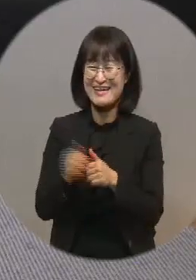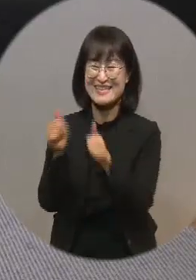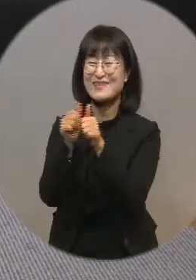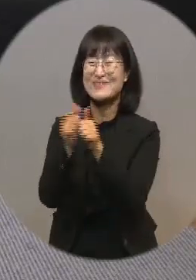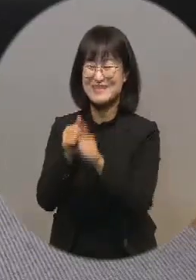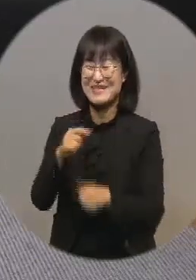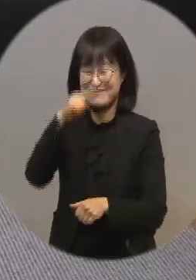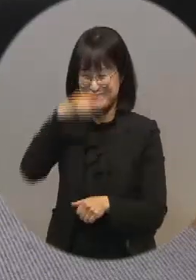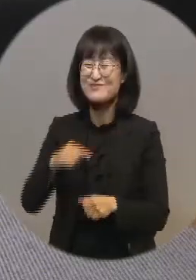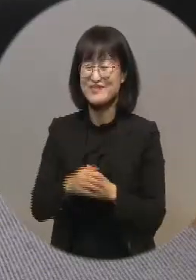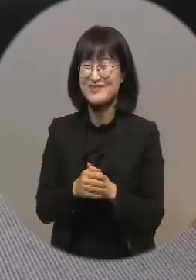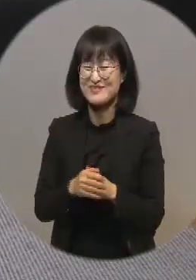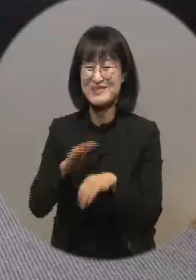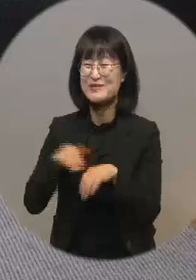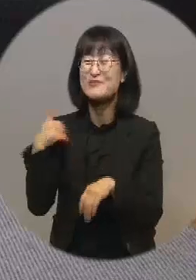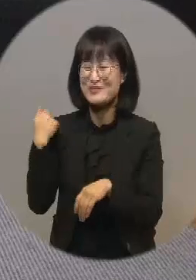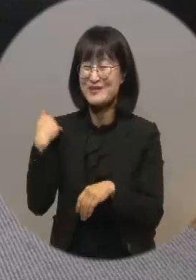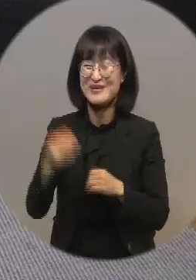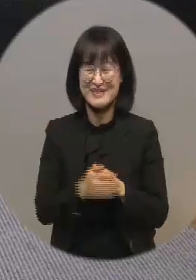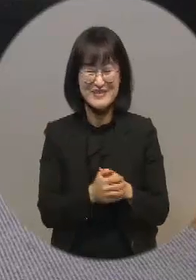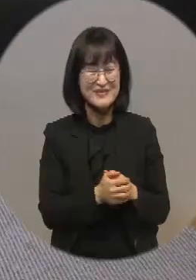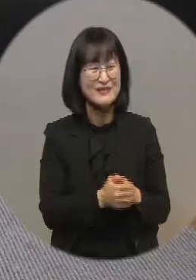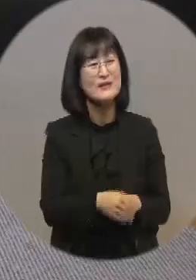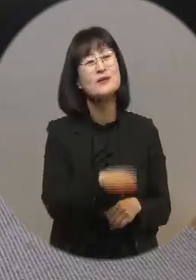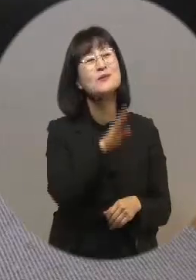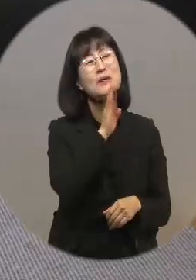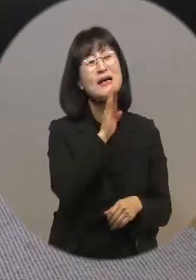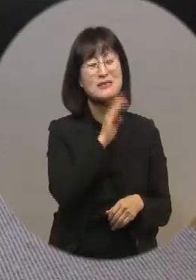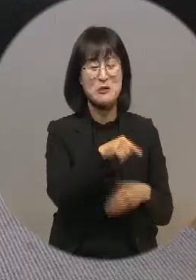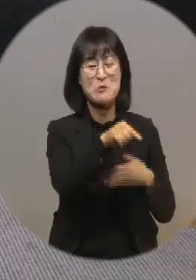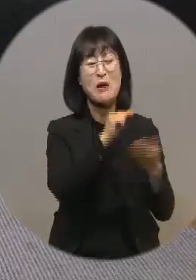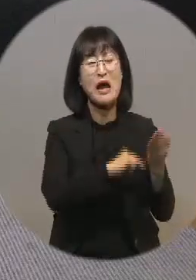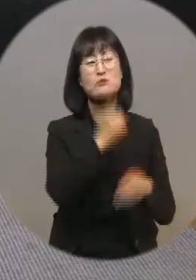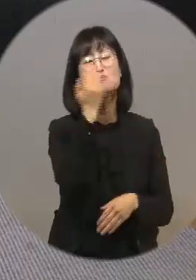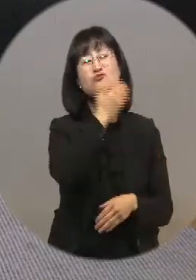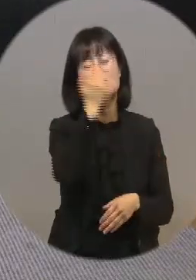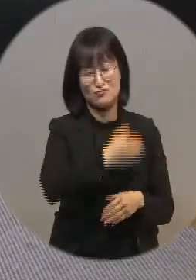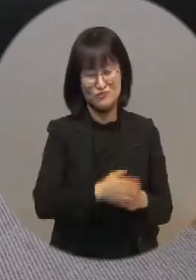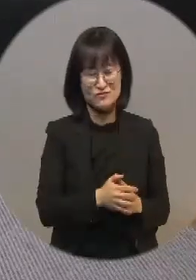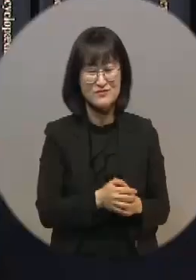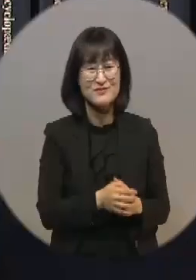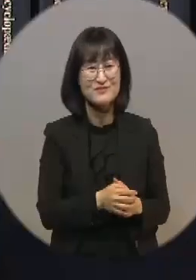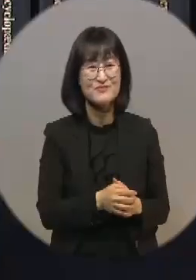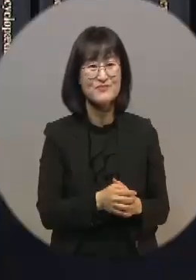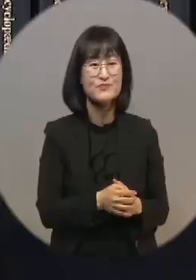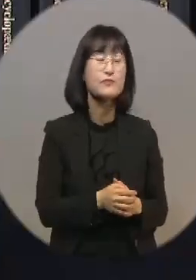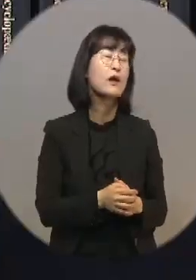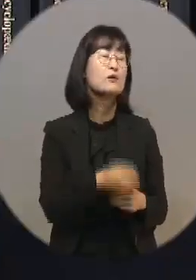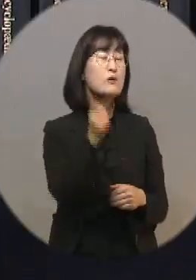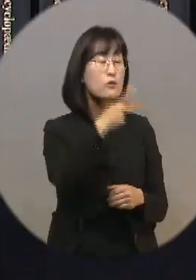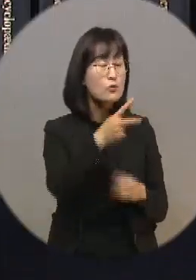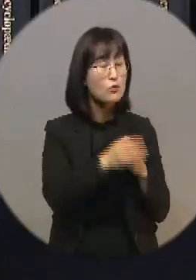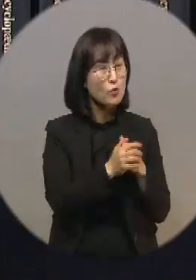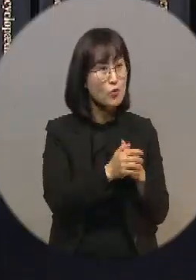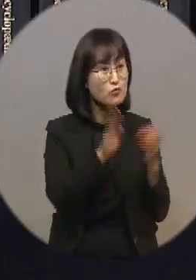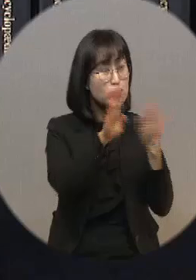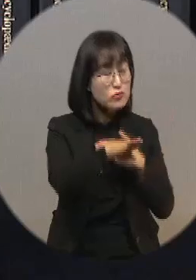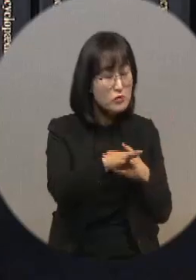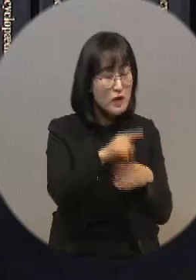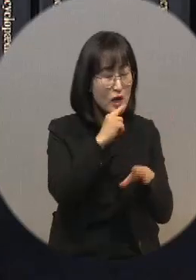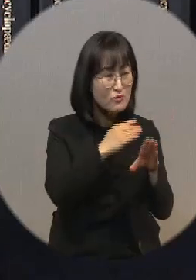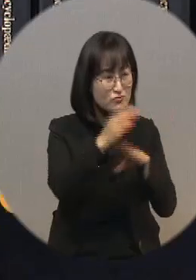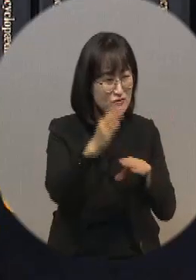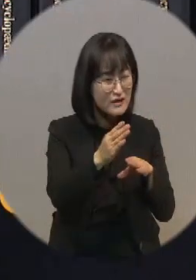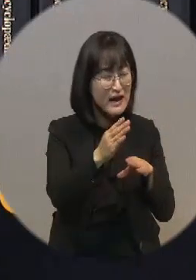몰라요. 아, 그래요? 이쁘면. 이렇게 순진합니다. 네. 그리고 뭐 나중에 알았어도 그냥